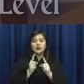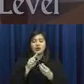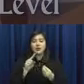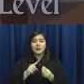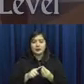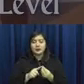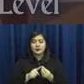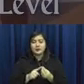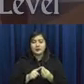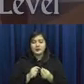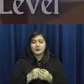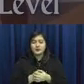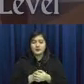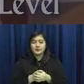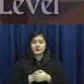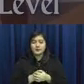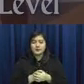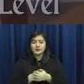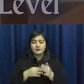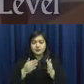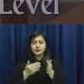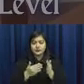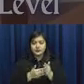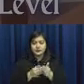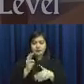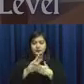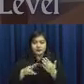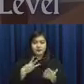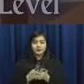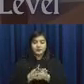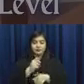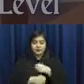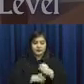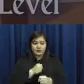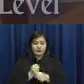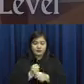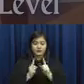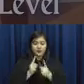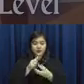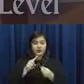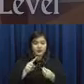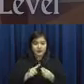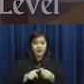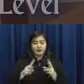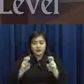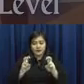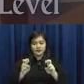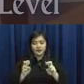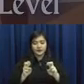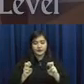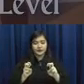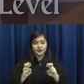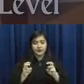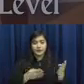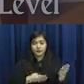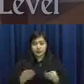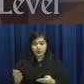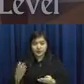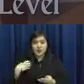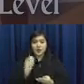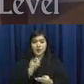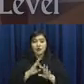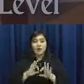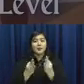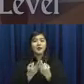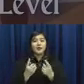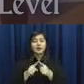natin. Nandito po tayo because the whole year theme na meron po tayo is let's bring our family to the next level. Amen. You